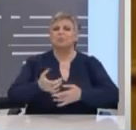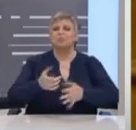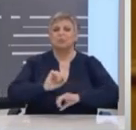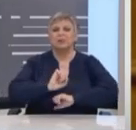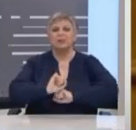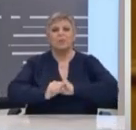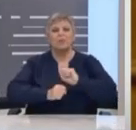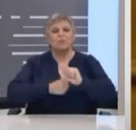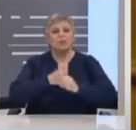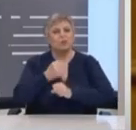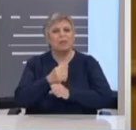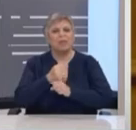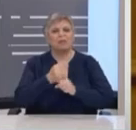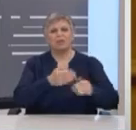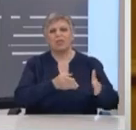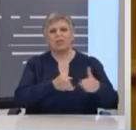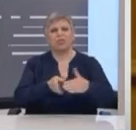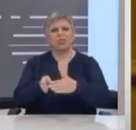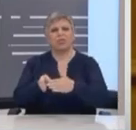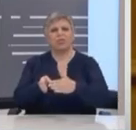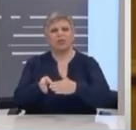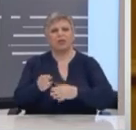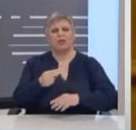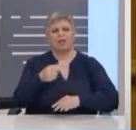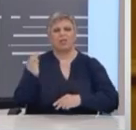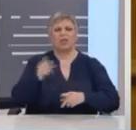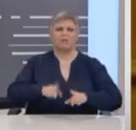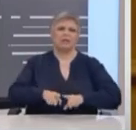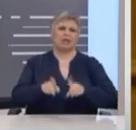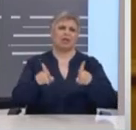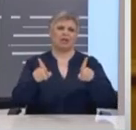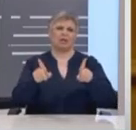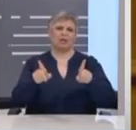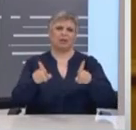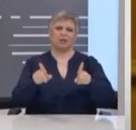πάνε τη συζήτηση σε άλλα ζητήματα ή να δημιουργήσουν μια αίσθηση